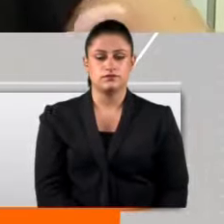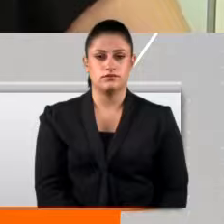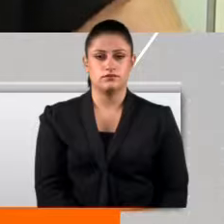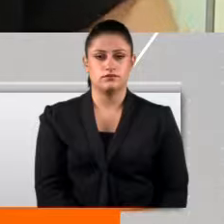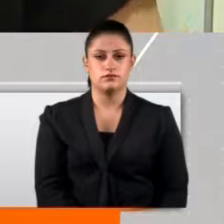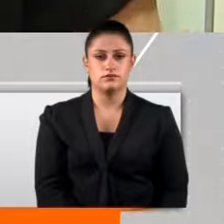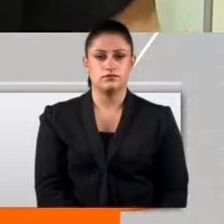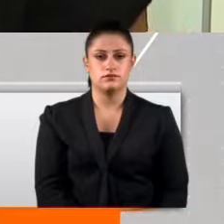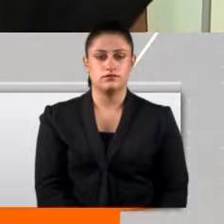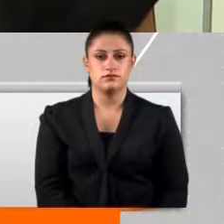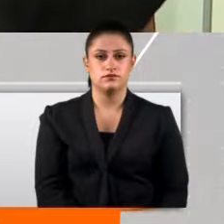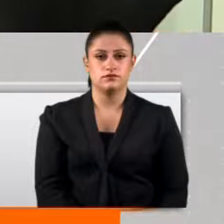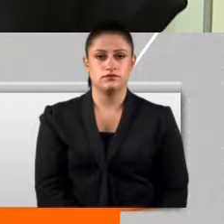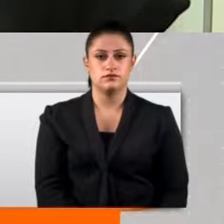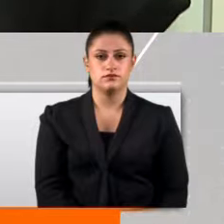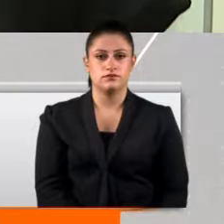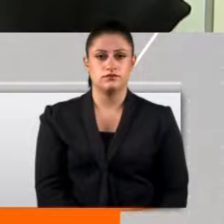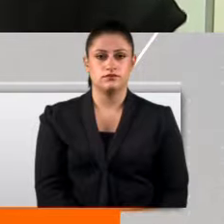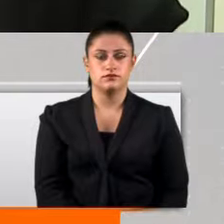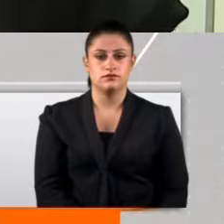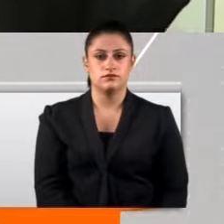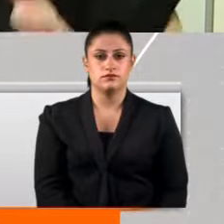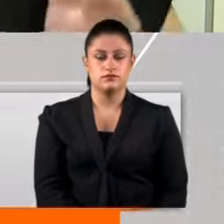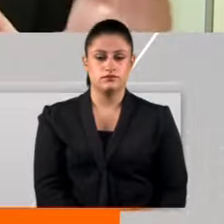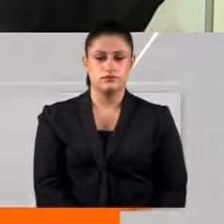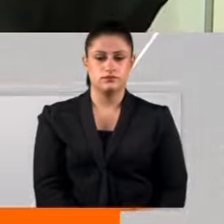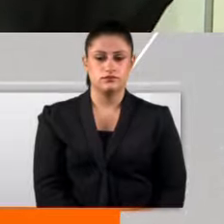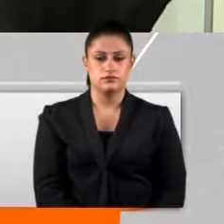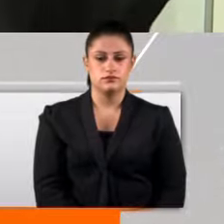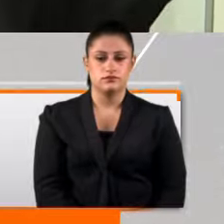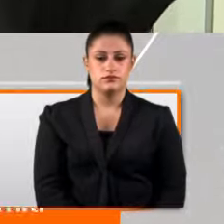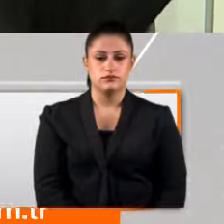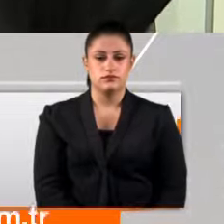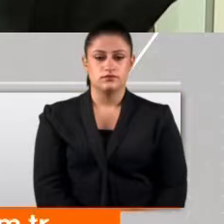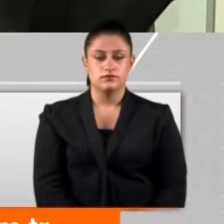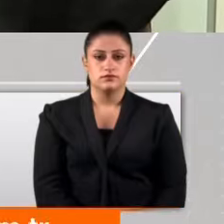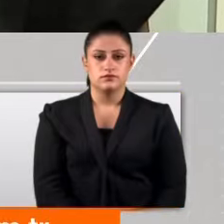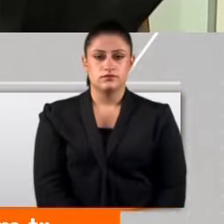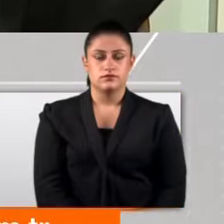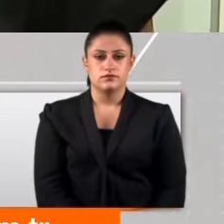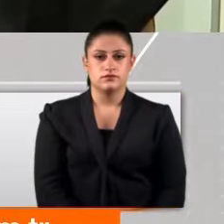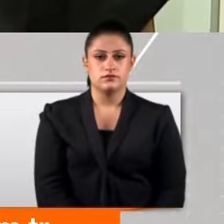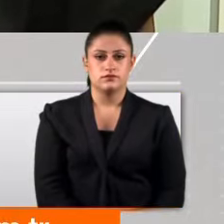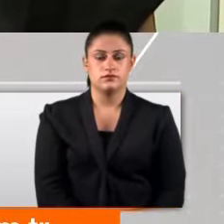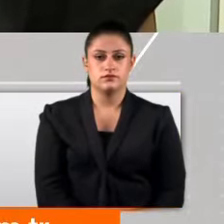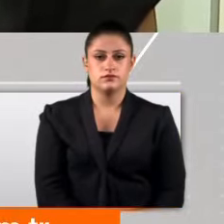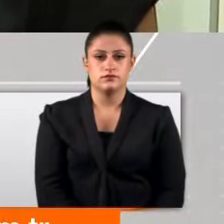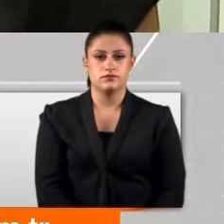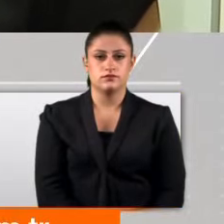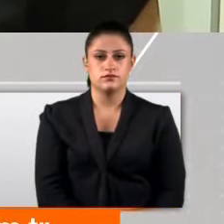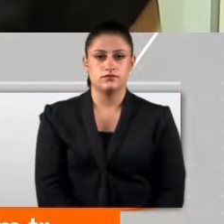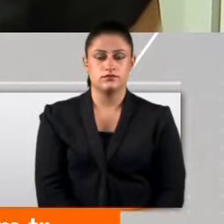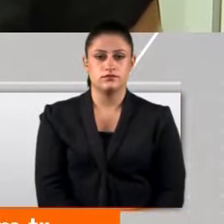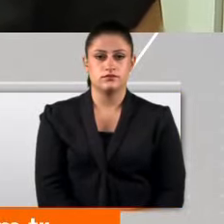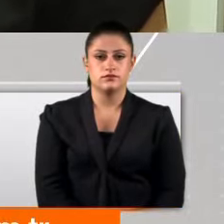bir paylaşım yapılacak. Eğer anlaşma yoksa yerel örf adette bir paylaşım belirlenmiş ve